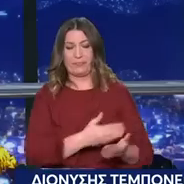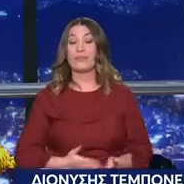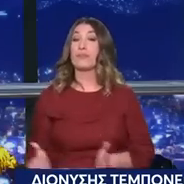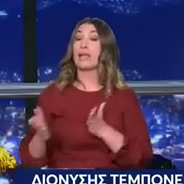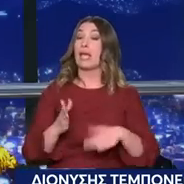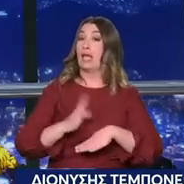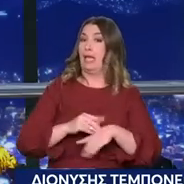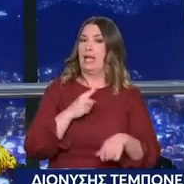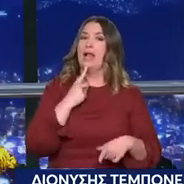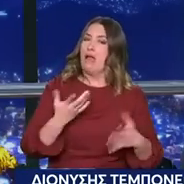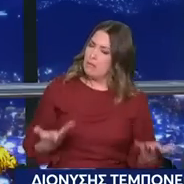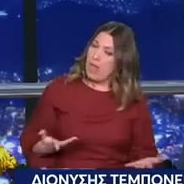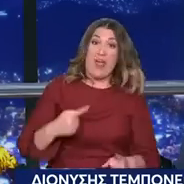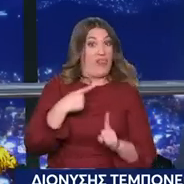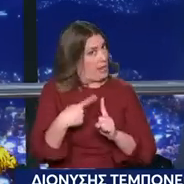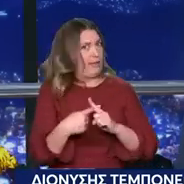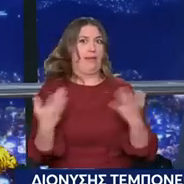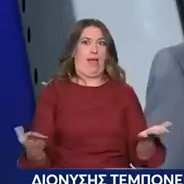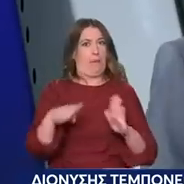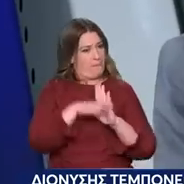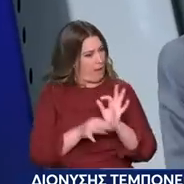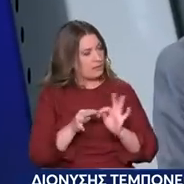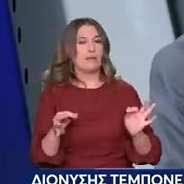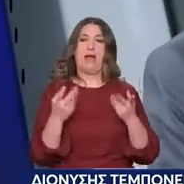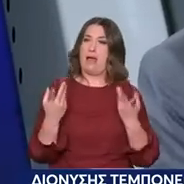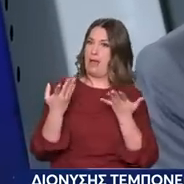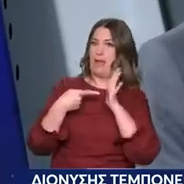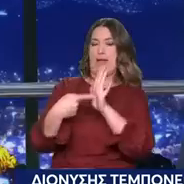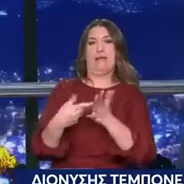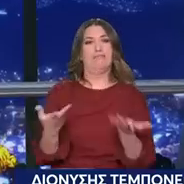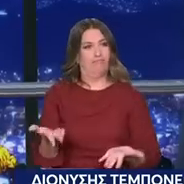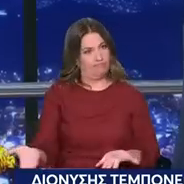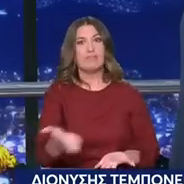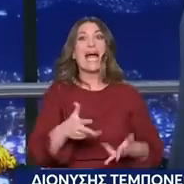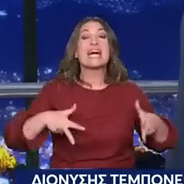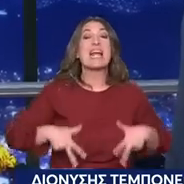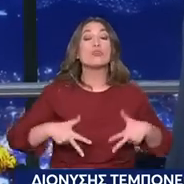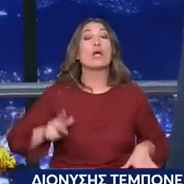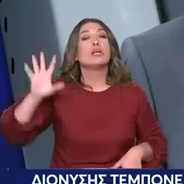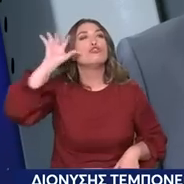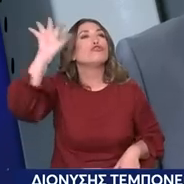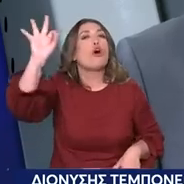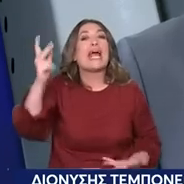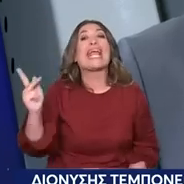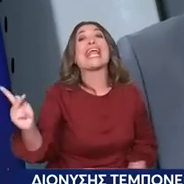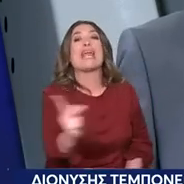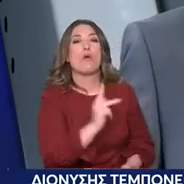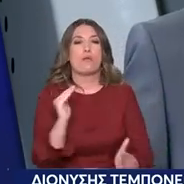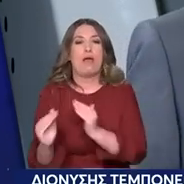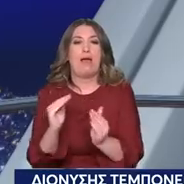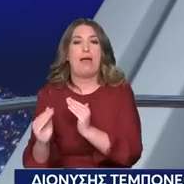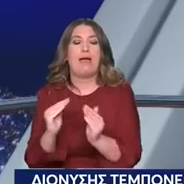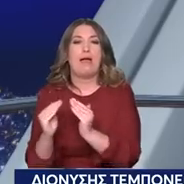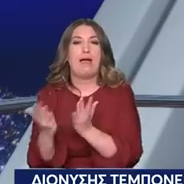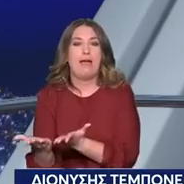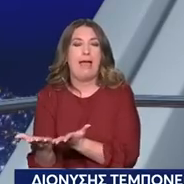να είναι θετικά μέτρα για να δώσετε στους πολίτες για το κοινωνικό κράτος το οποίο οραματίζεστε είναι μέτρα μόνιμα. Τα